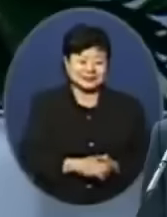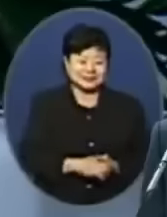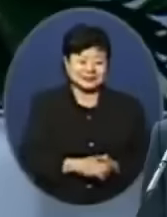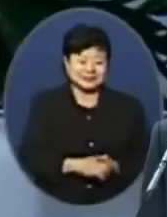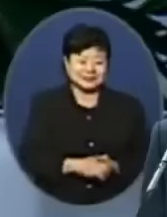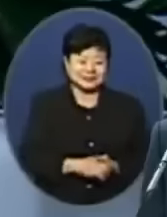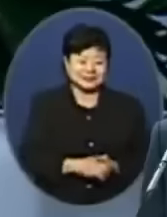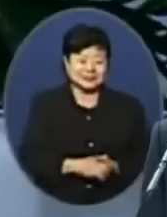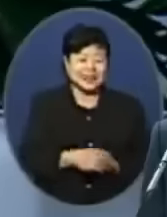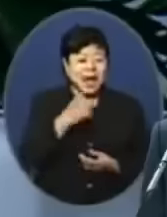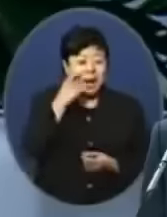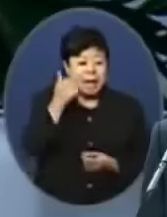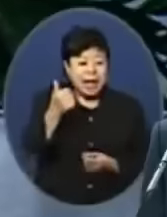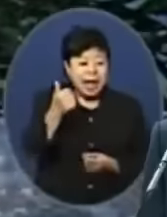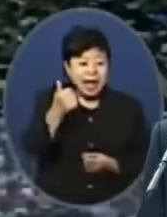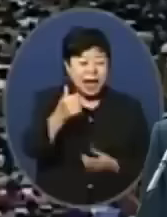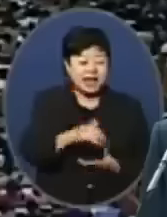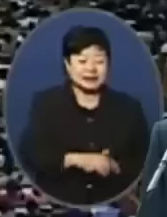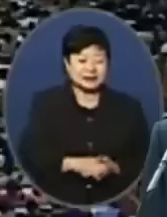포스터 씨가